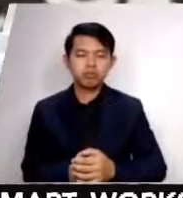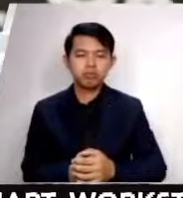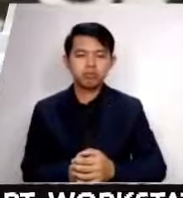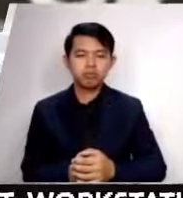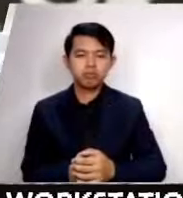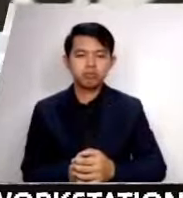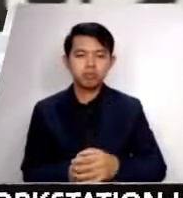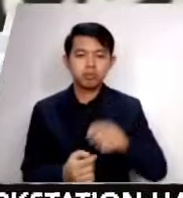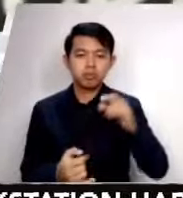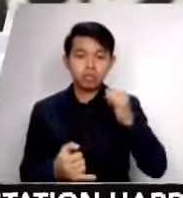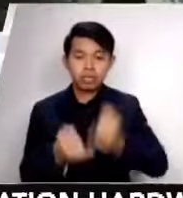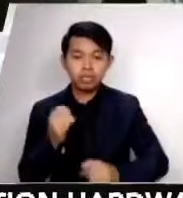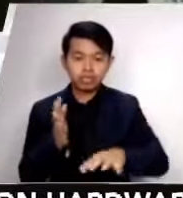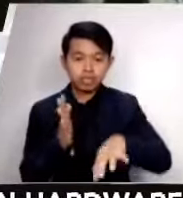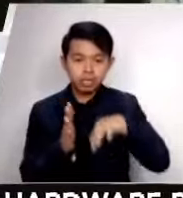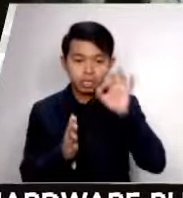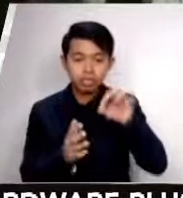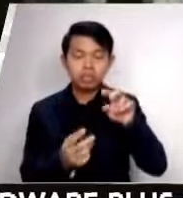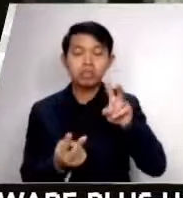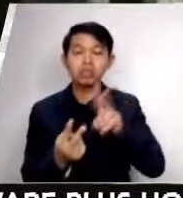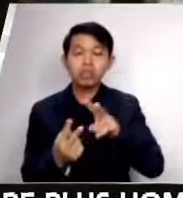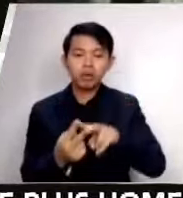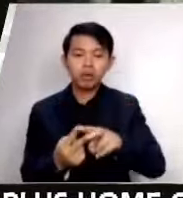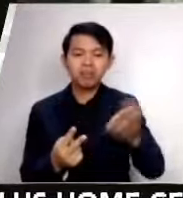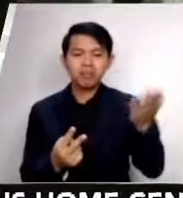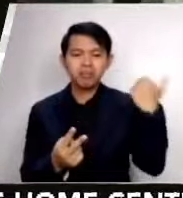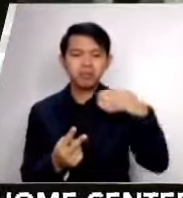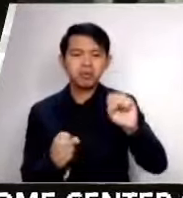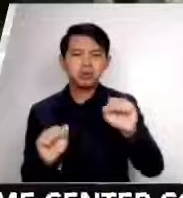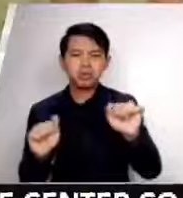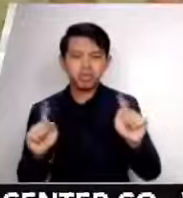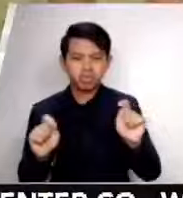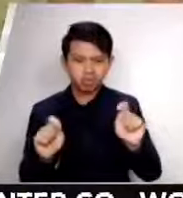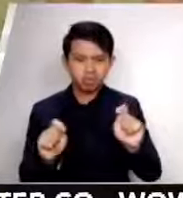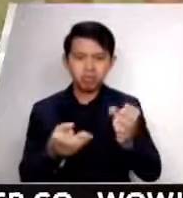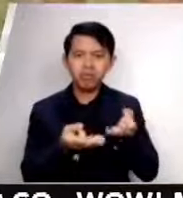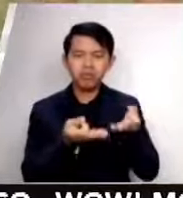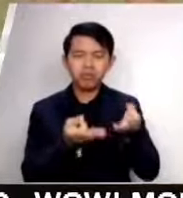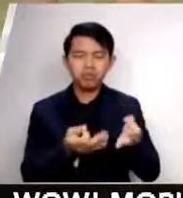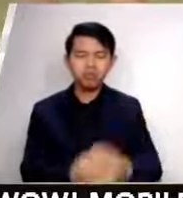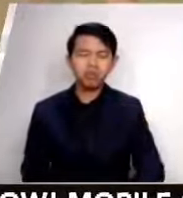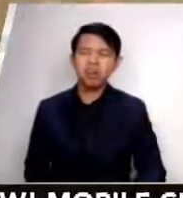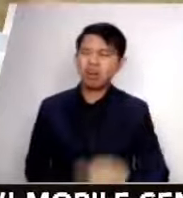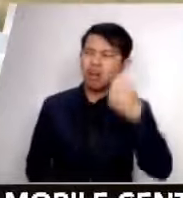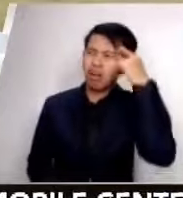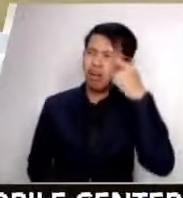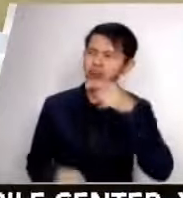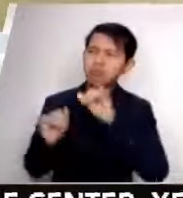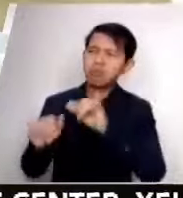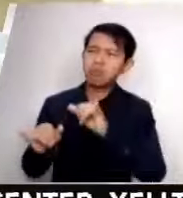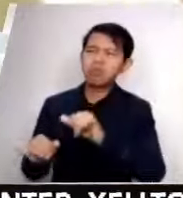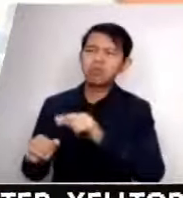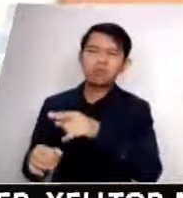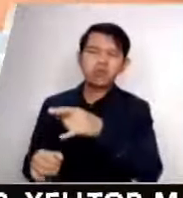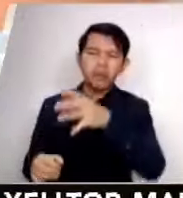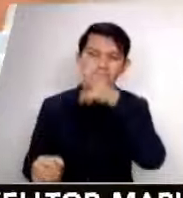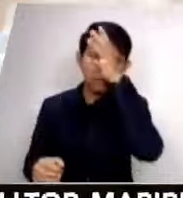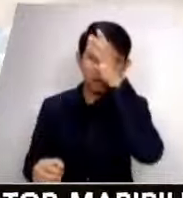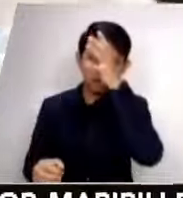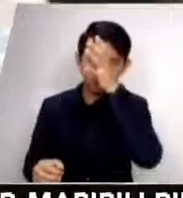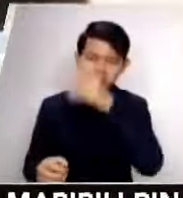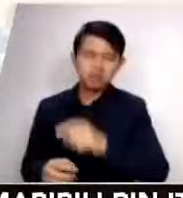nang pakainin niya ng tanghalian. Wala na, akala ko nandun sila sa tatay nila eh. Giit naman ang ama ng mga bata, hindi niya kinuha ang mga